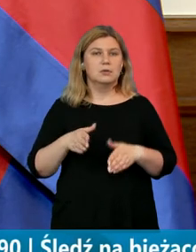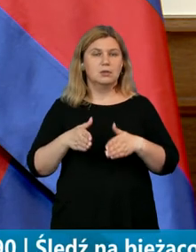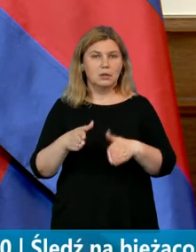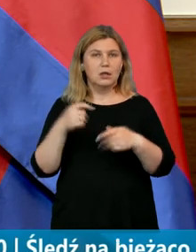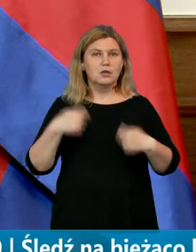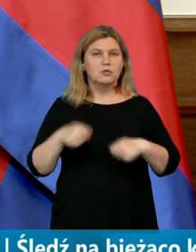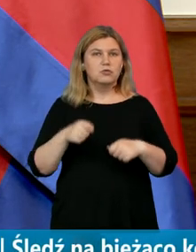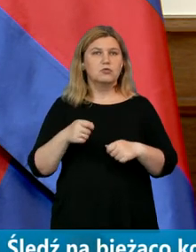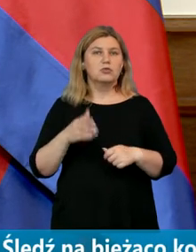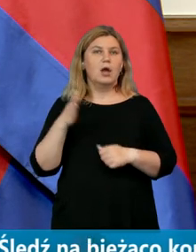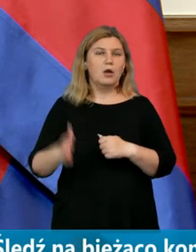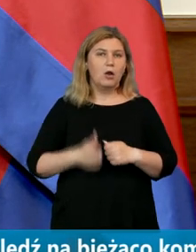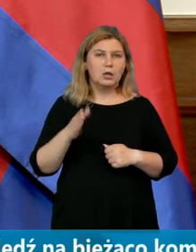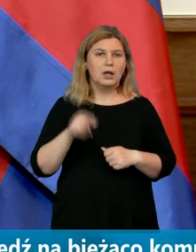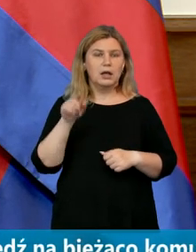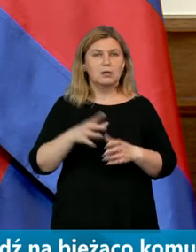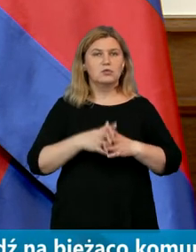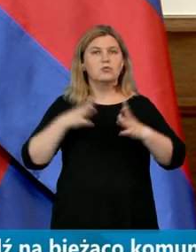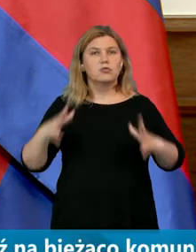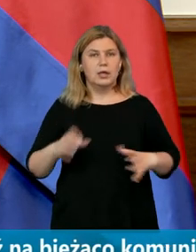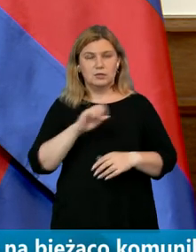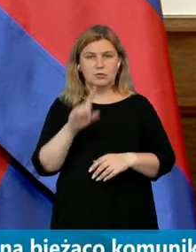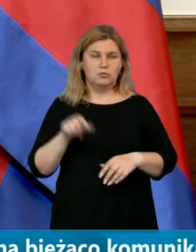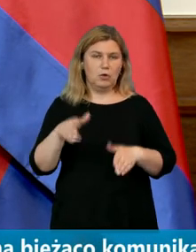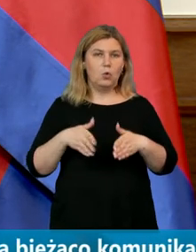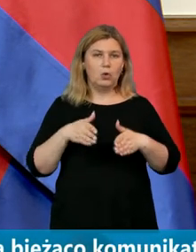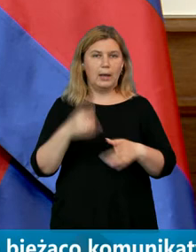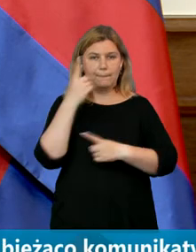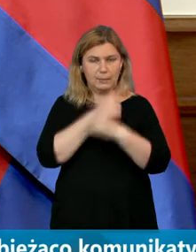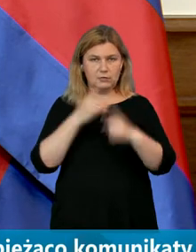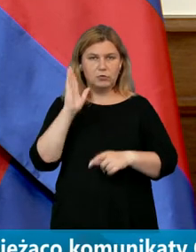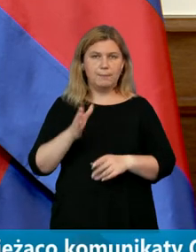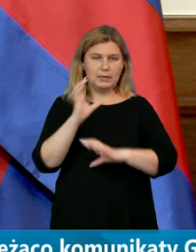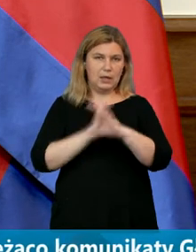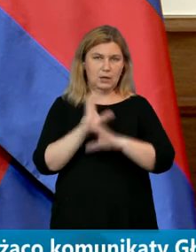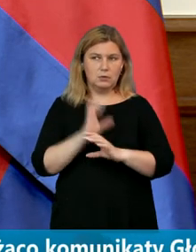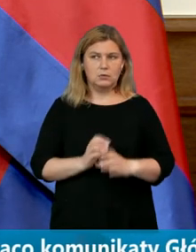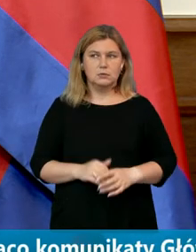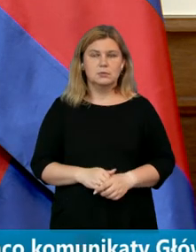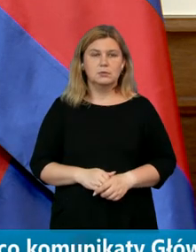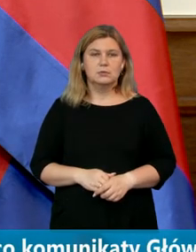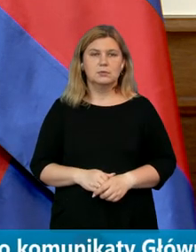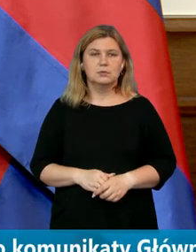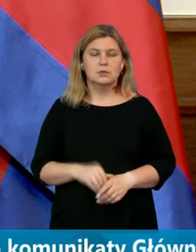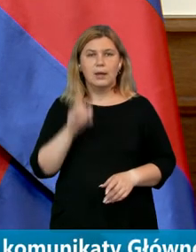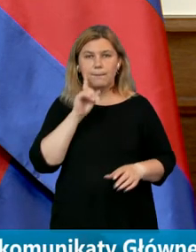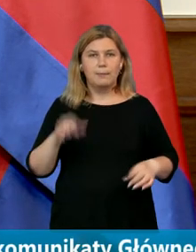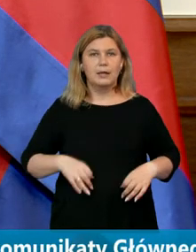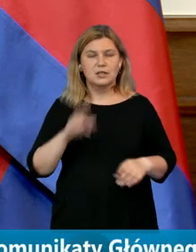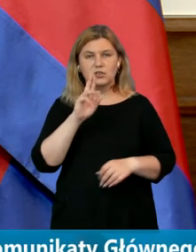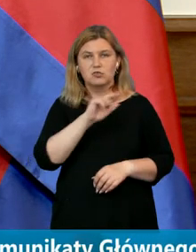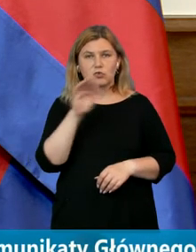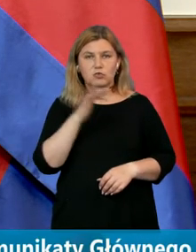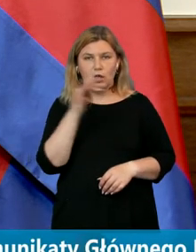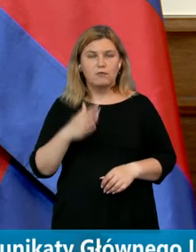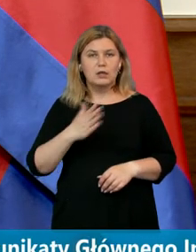Szczecińskiej Kolei Metropolitalnej, ale to jest temat trochę szerszy niż tylko ta ulica. Myślę, że na pewno autobus tam będzie się poruszał. Pan Krzysztof. Czy